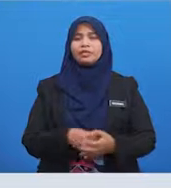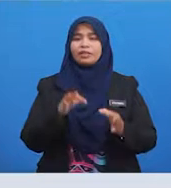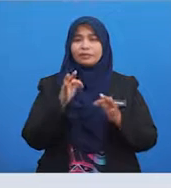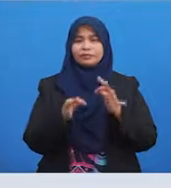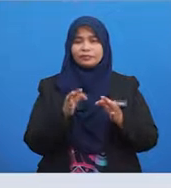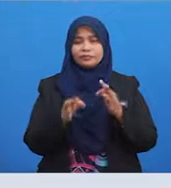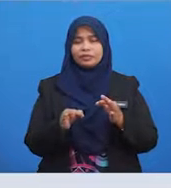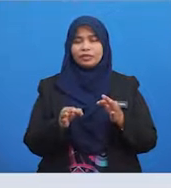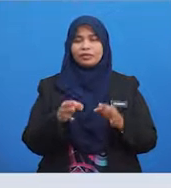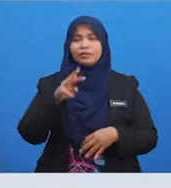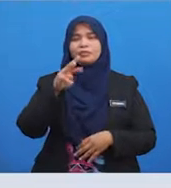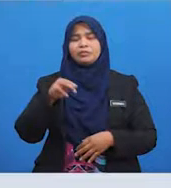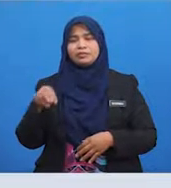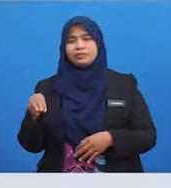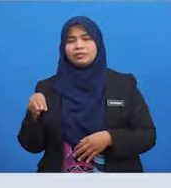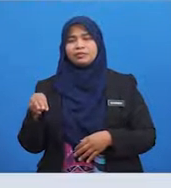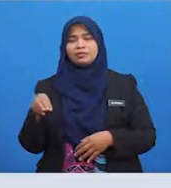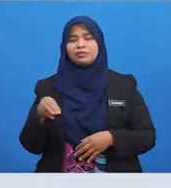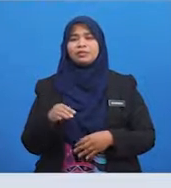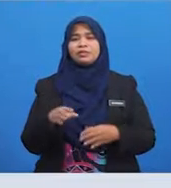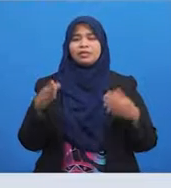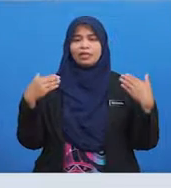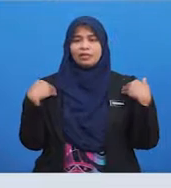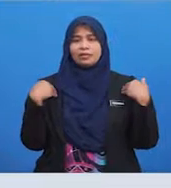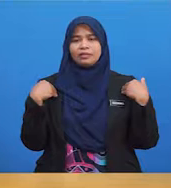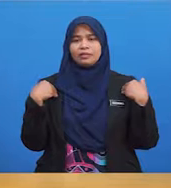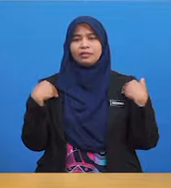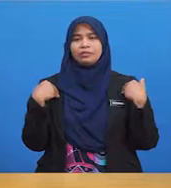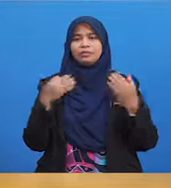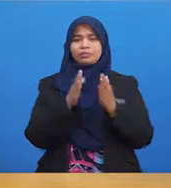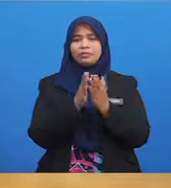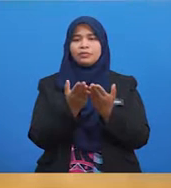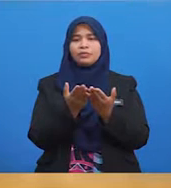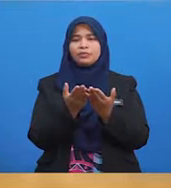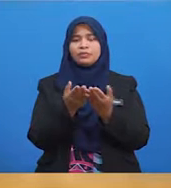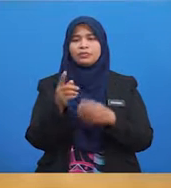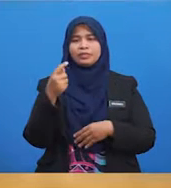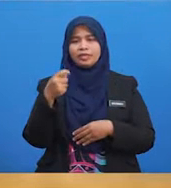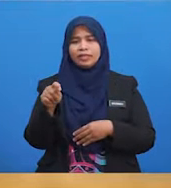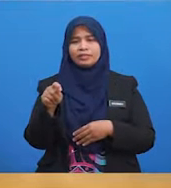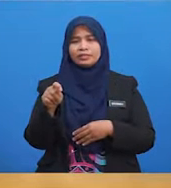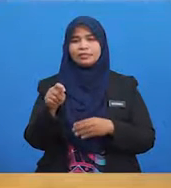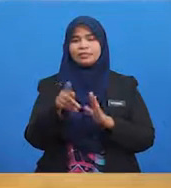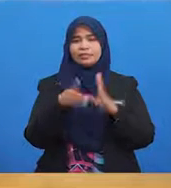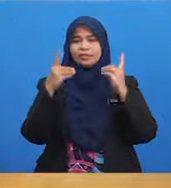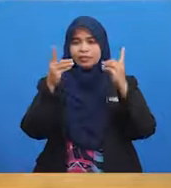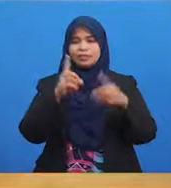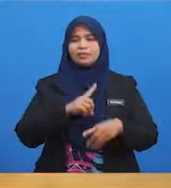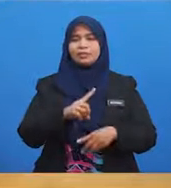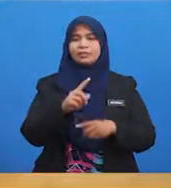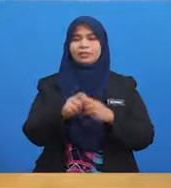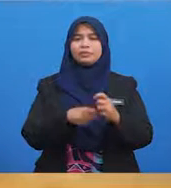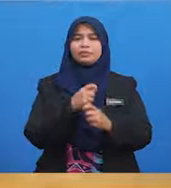Sekiranya murid-murid mempunyai buku teks Pendidikan